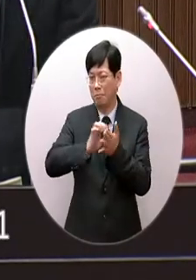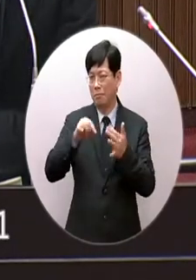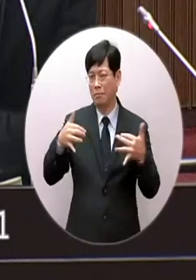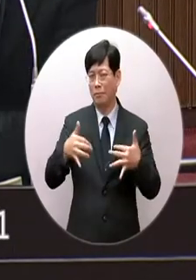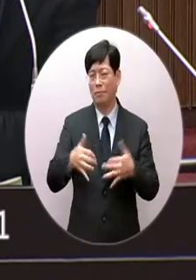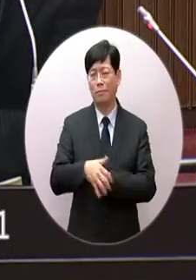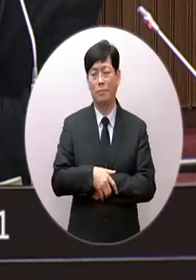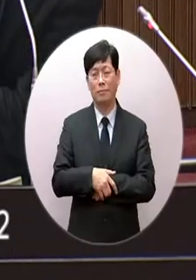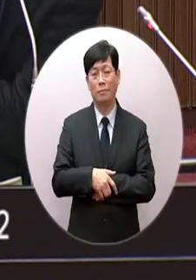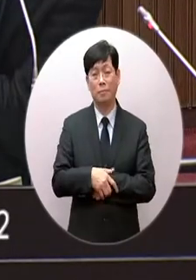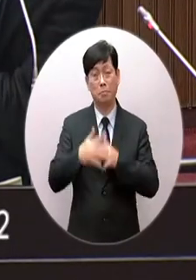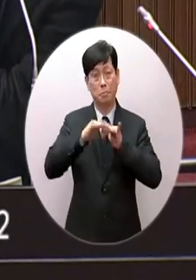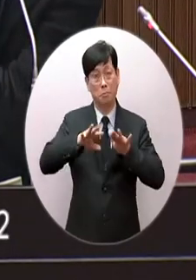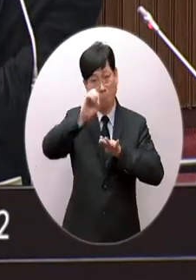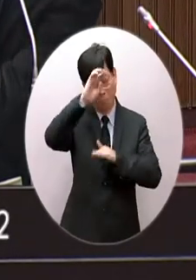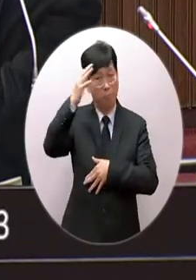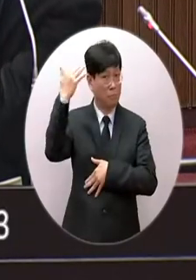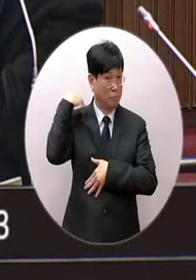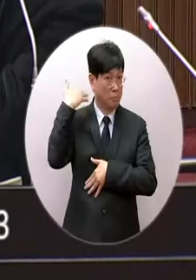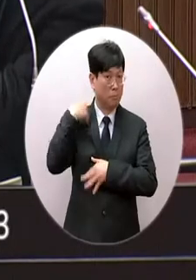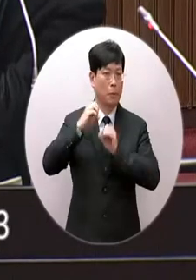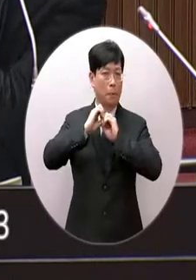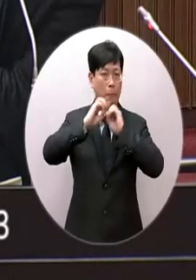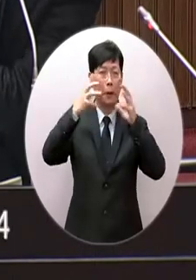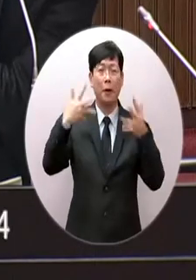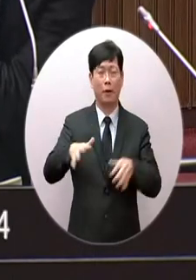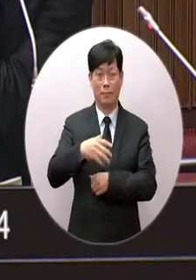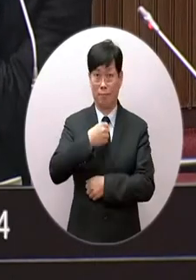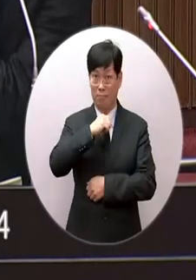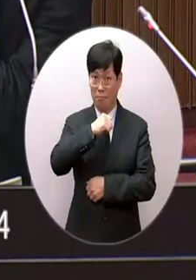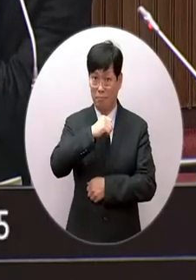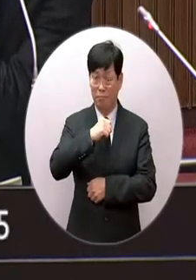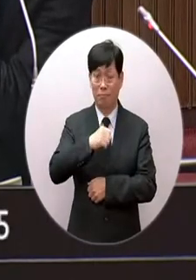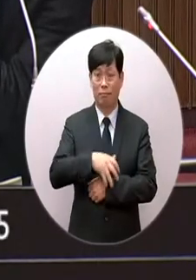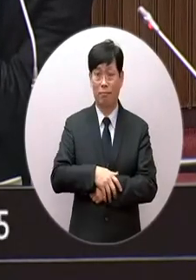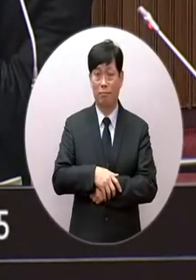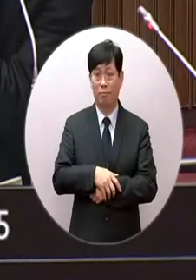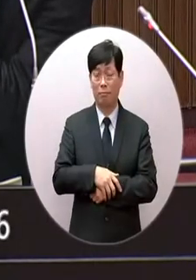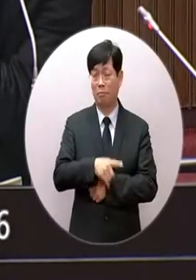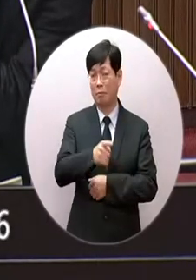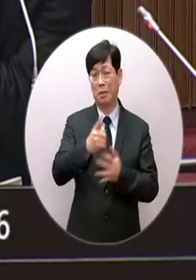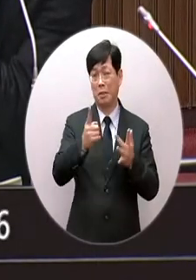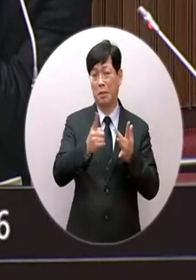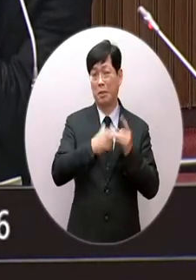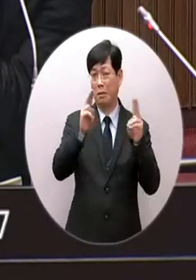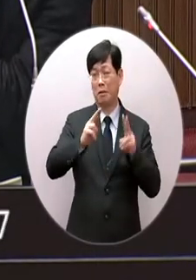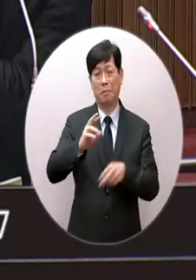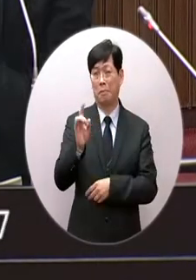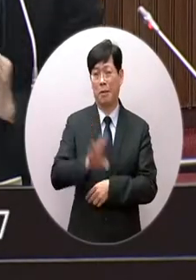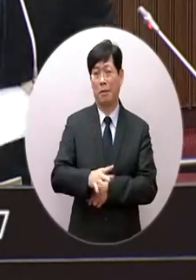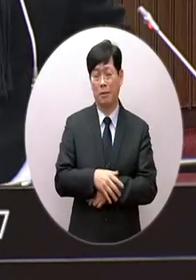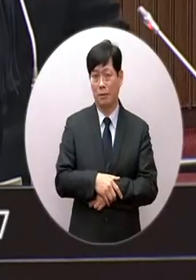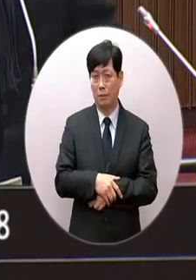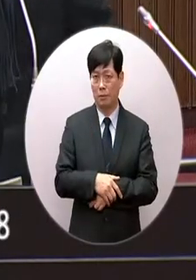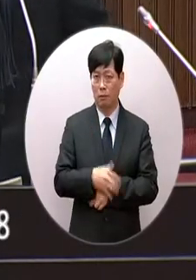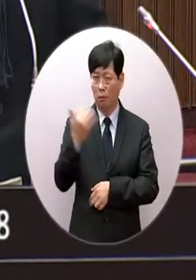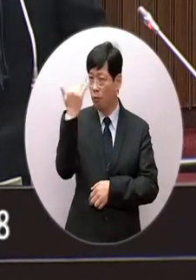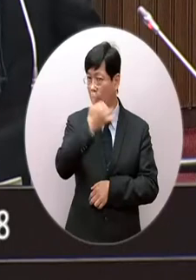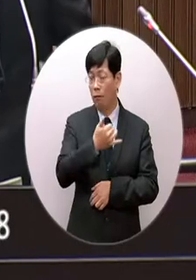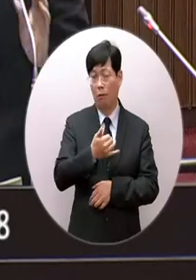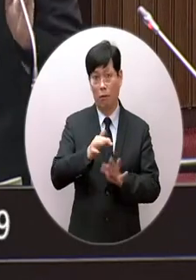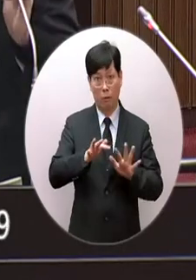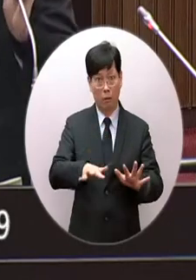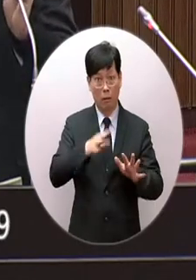啊。民进党曾经讲过，台湾根本不缺电，结果现在居然